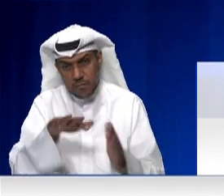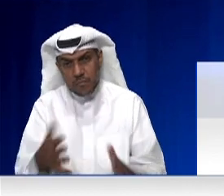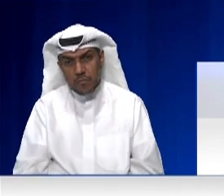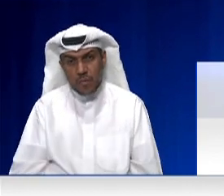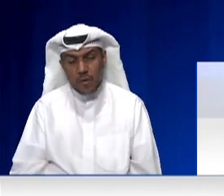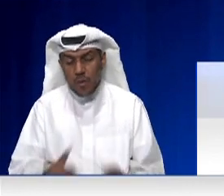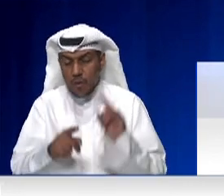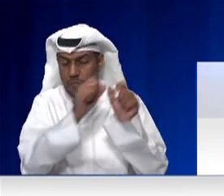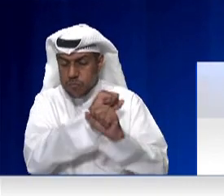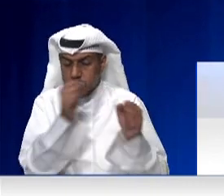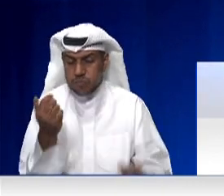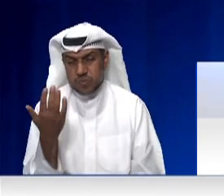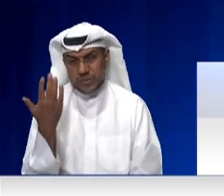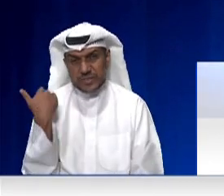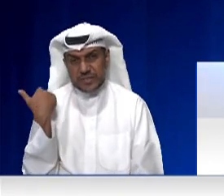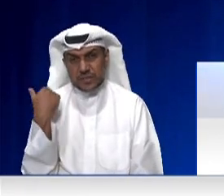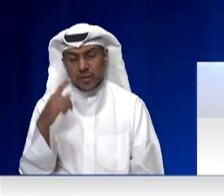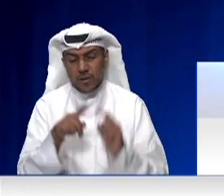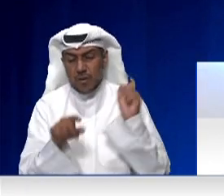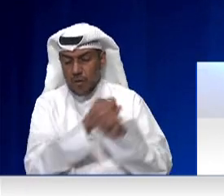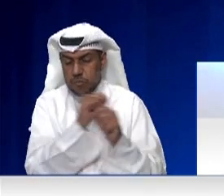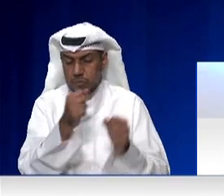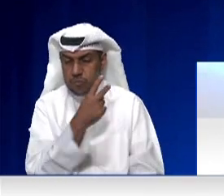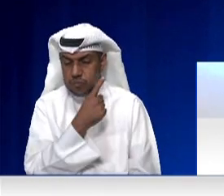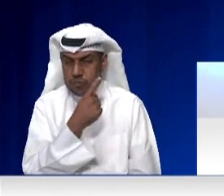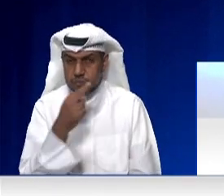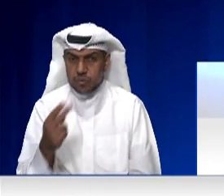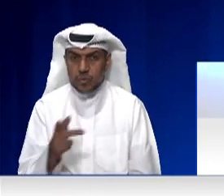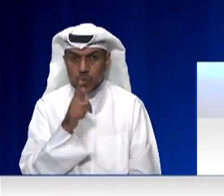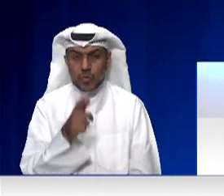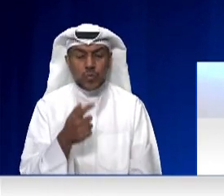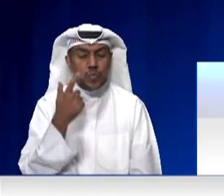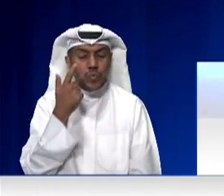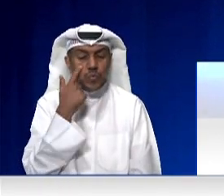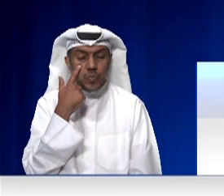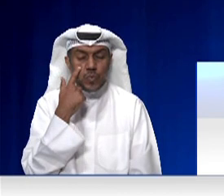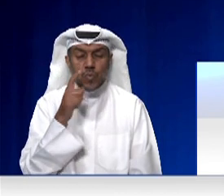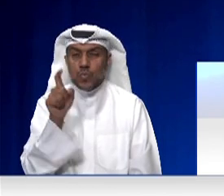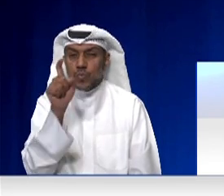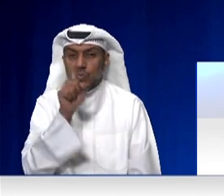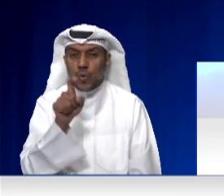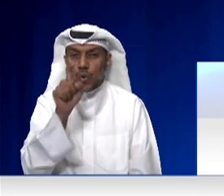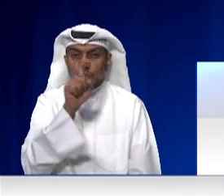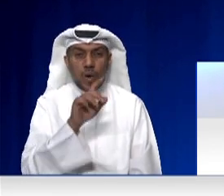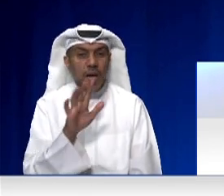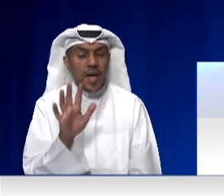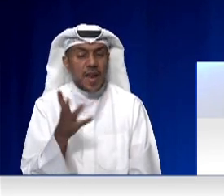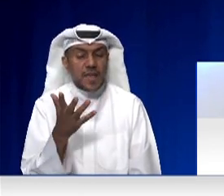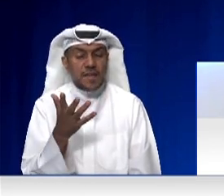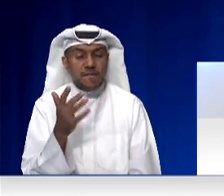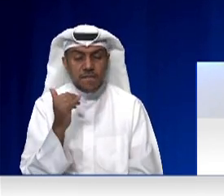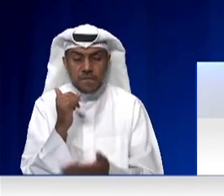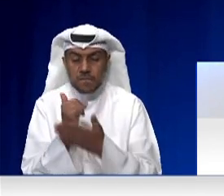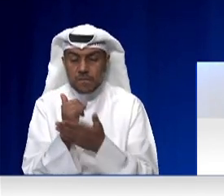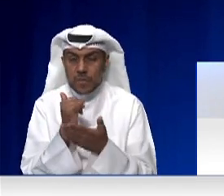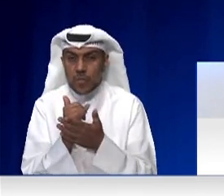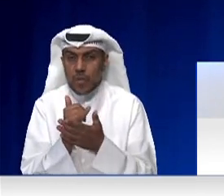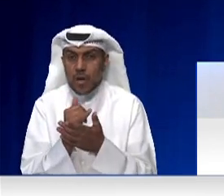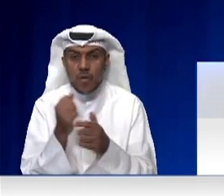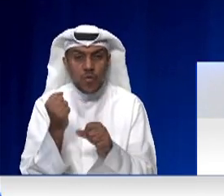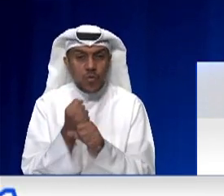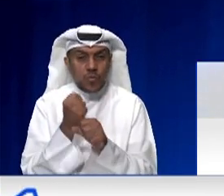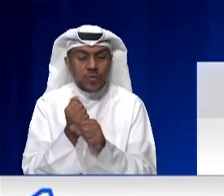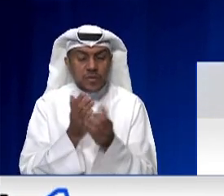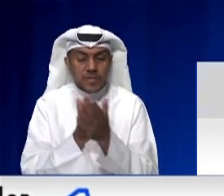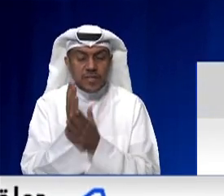العشوائية الأخيرة في قطاع غزة، مستفسرا عن سير العمليات التي تقوم بها الوكالة حاليا تجاه